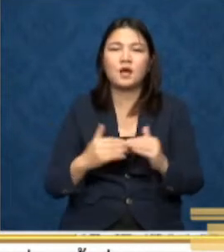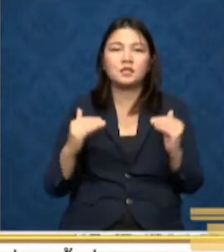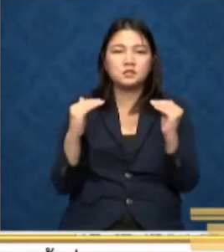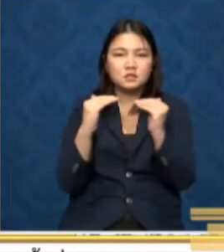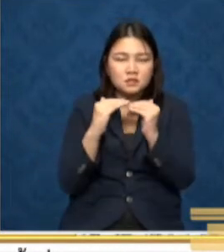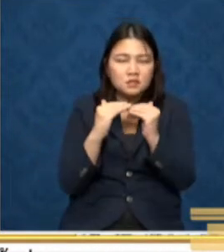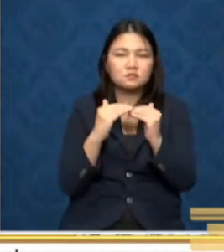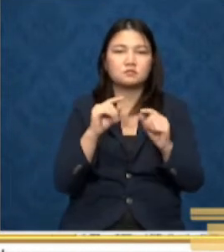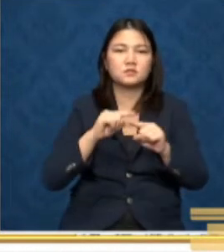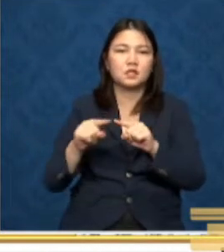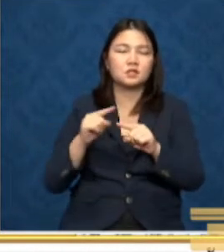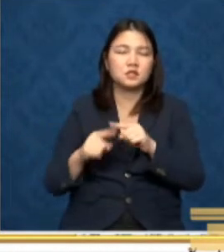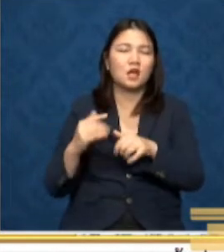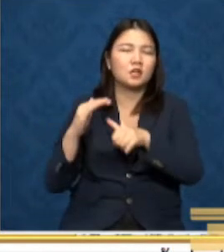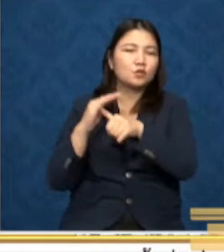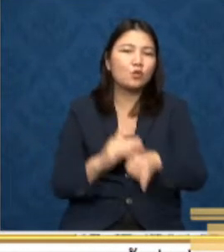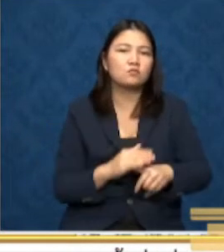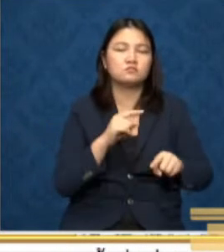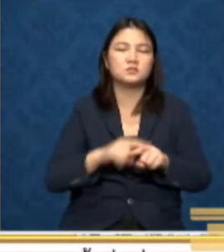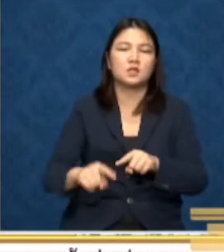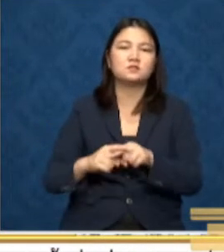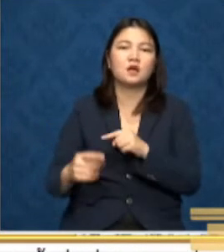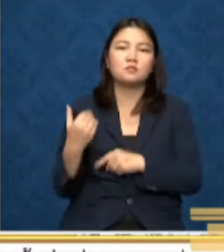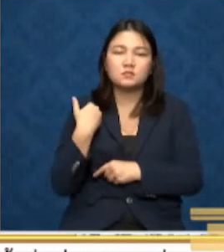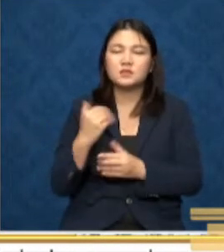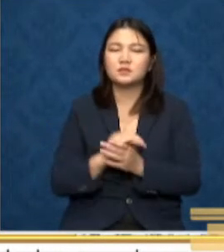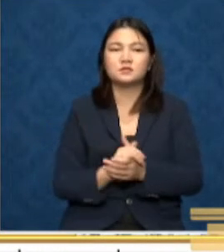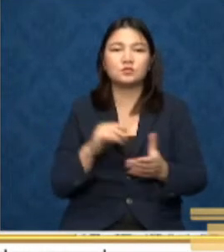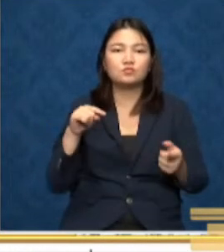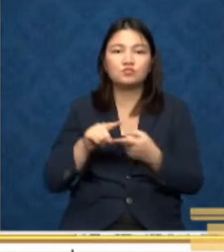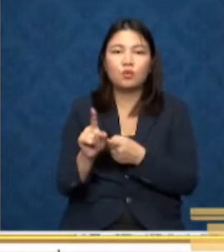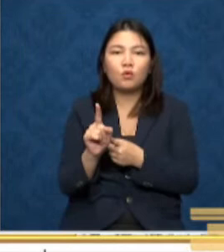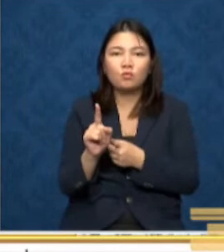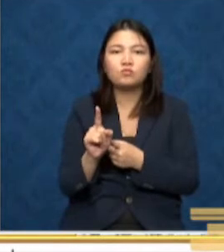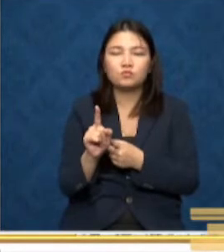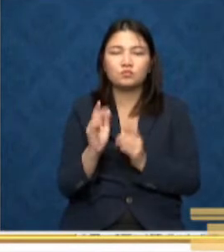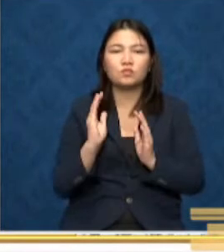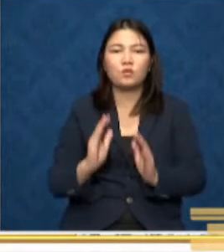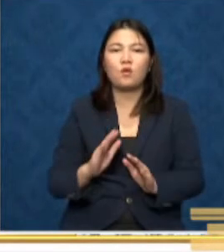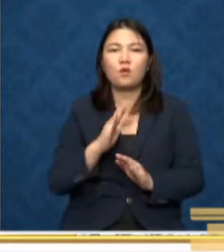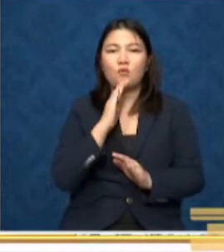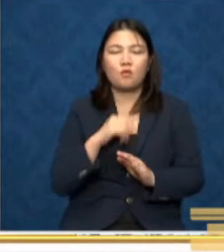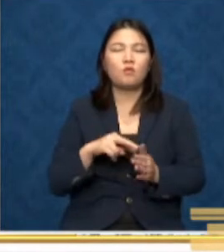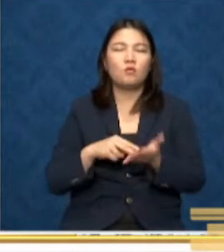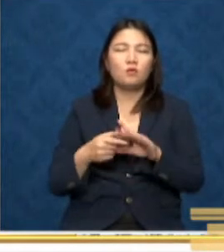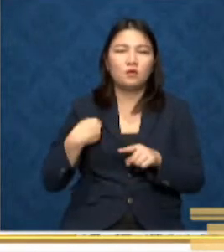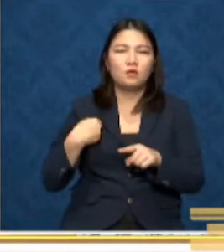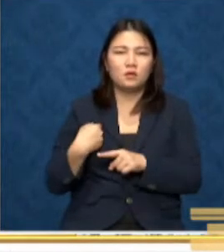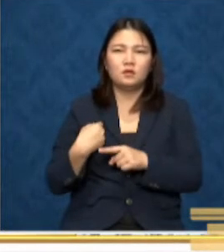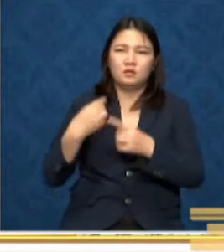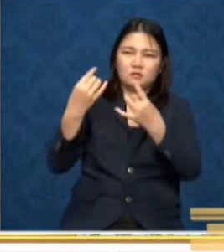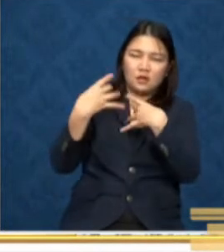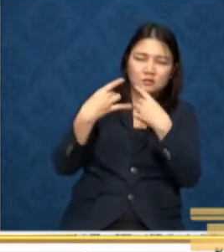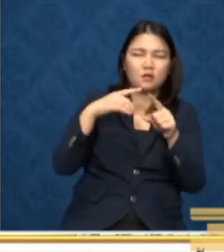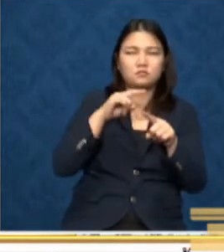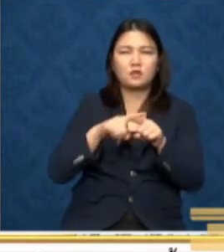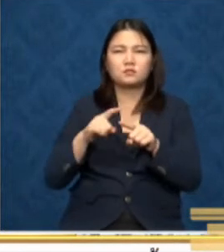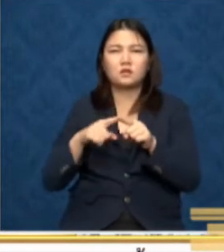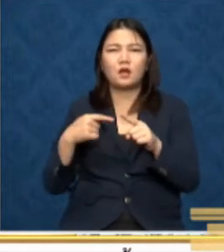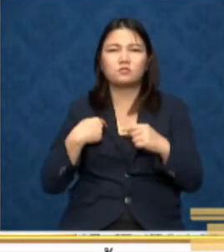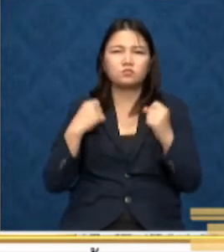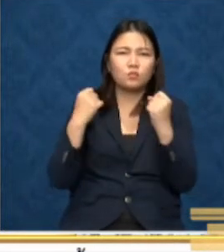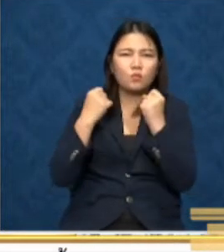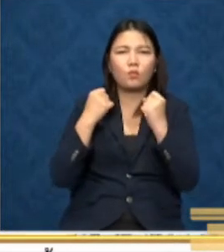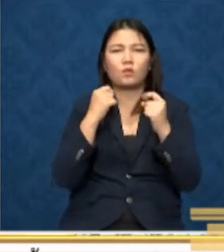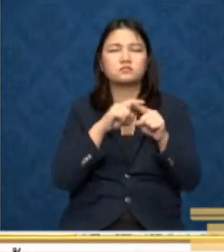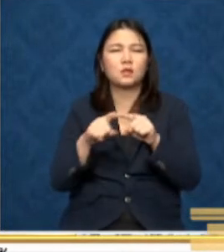แพร่หลายเป็นการแสวงหาการตอบยอมรับในเรื่องของความเจ็บแค้นของผู้ที่ตกเป็นเหยื่อเพื่อที่จะนำมาซึ่งความยุติ